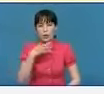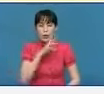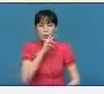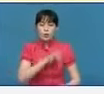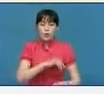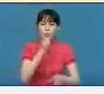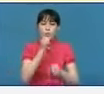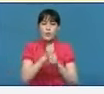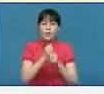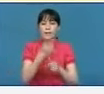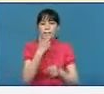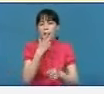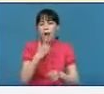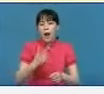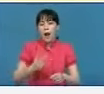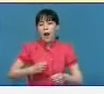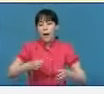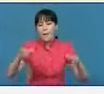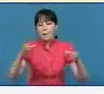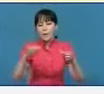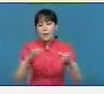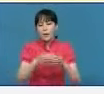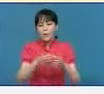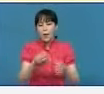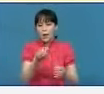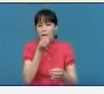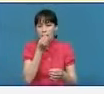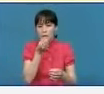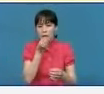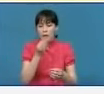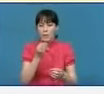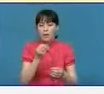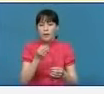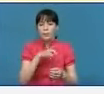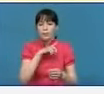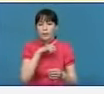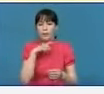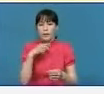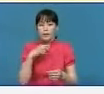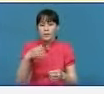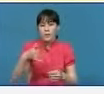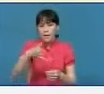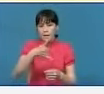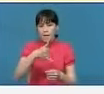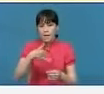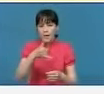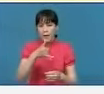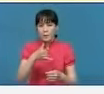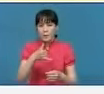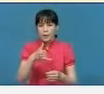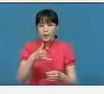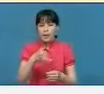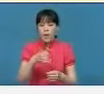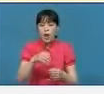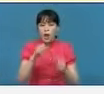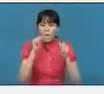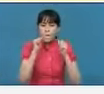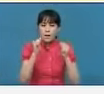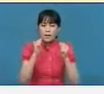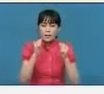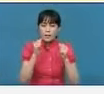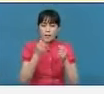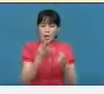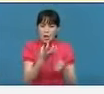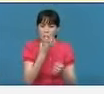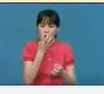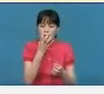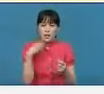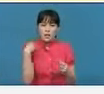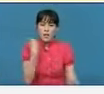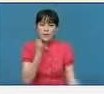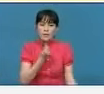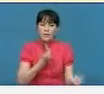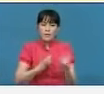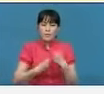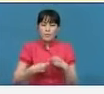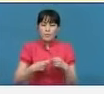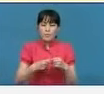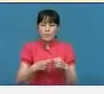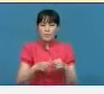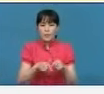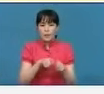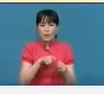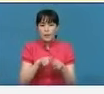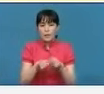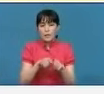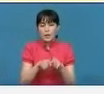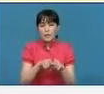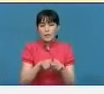армияны астықпенен, етпенен, майменен, қыста жүнменен, нәски тоқыды,